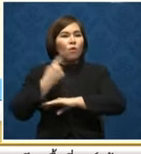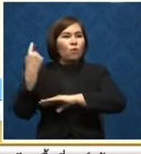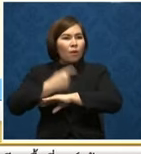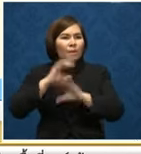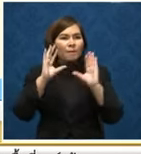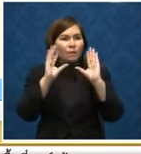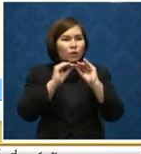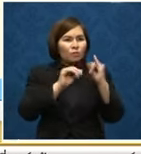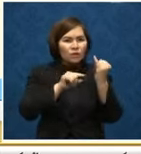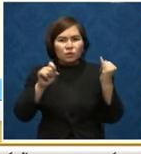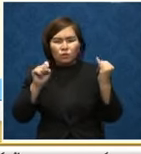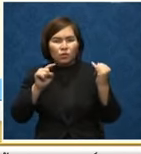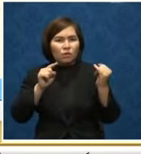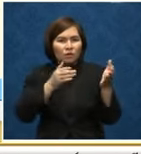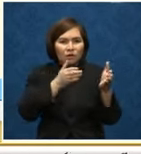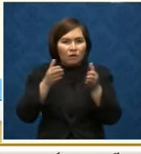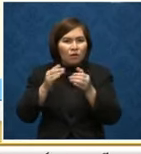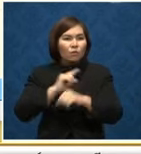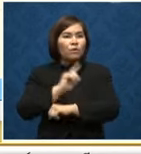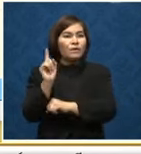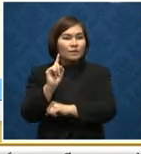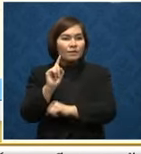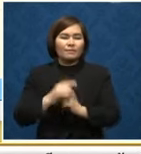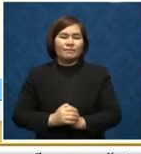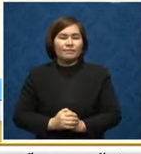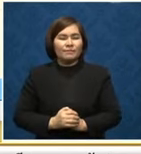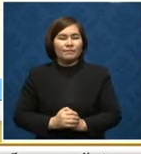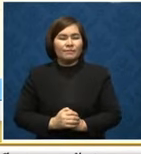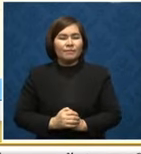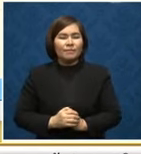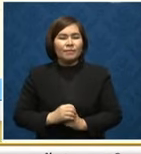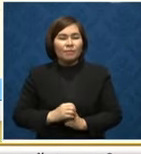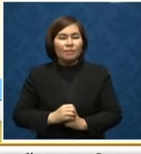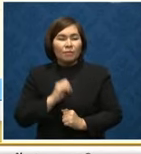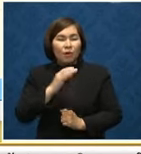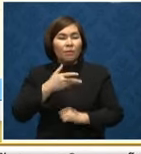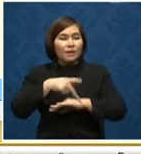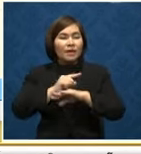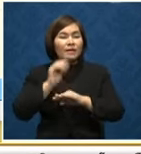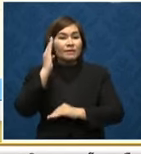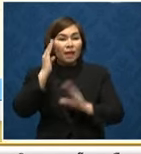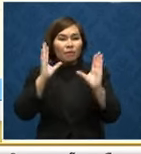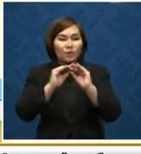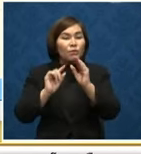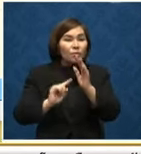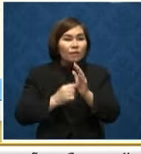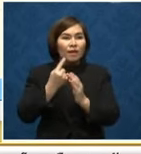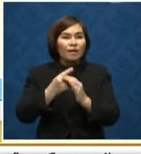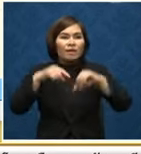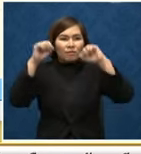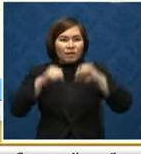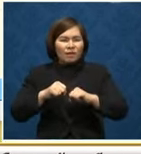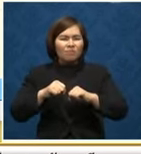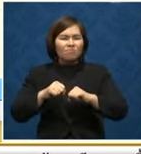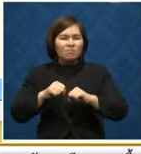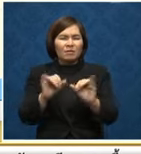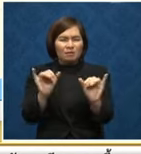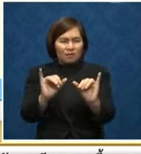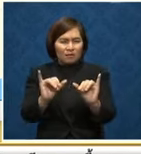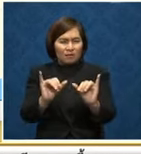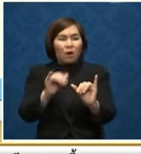ชุมเรียนต่อท่านประธานครับเราคงไม่อยากจะมาลงมติในวันแรกที่เราประชุมสภาผู้แทนราษฎรกันในเรื่องนี้นะ